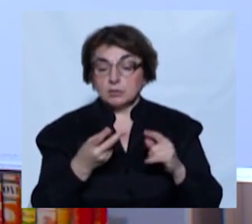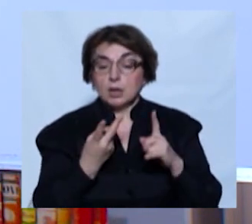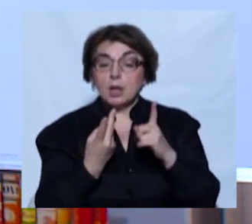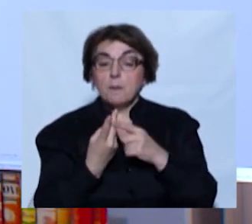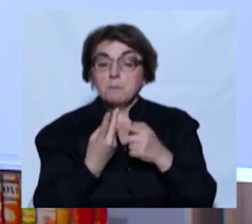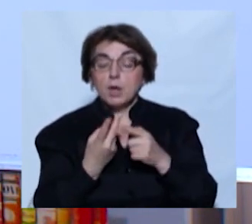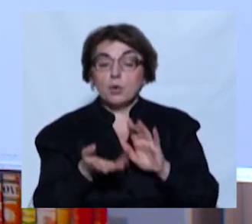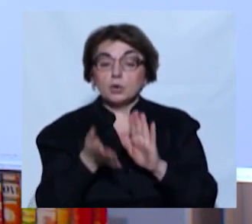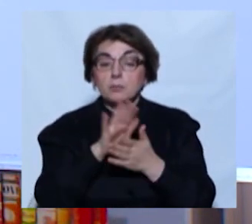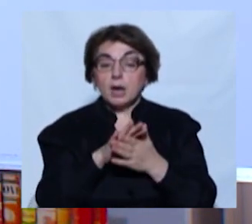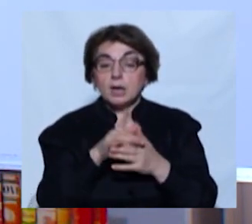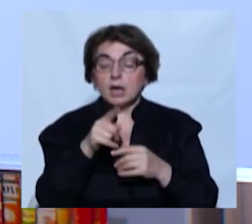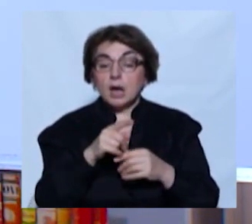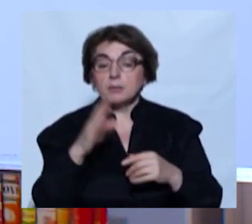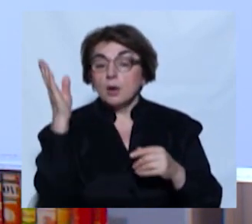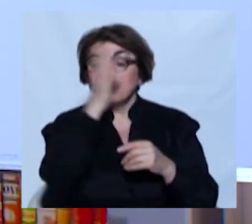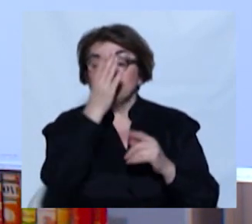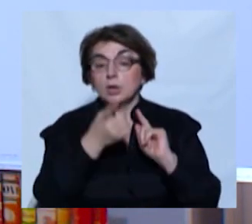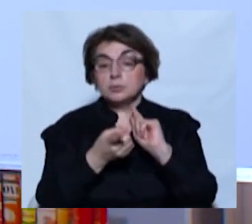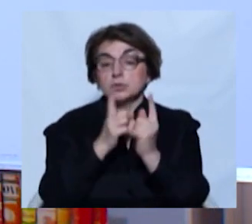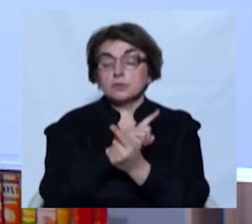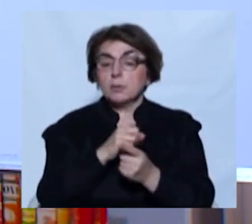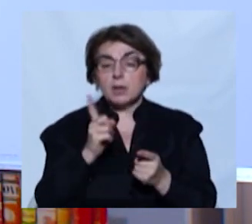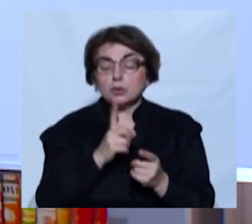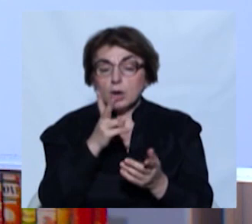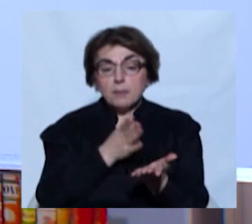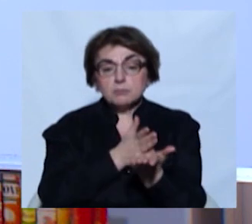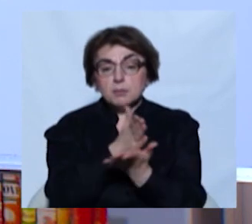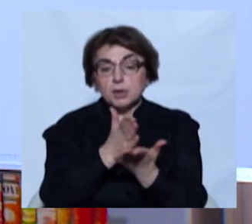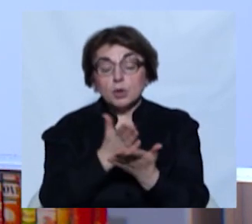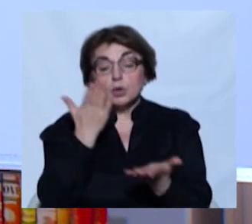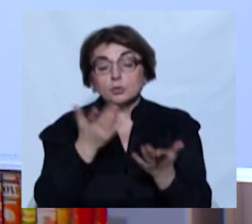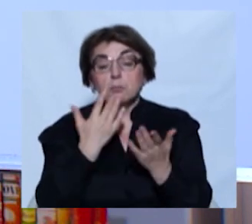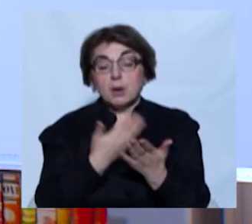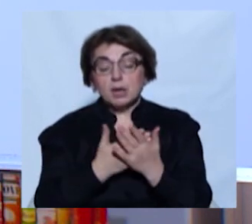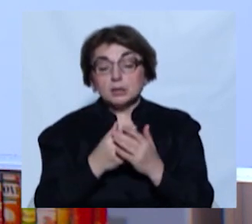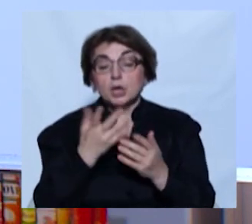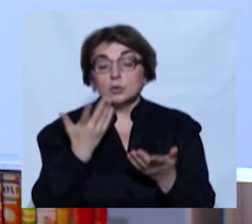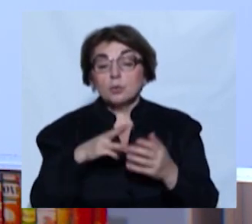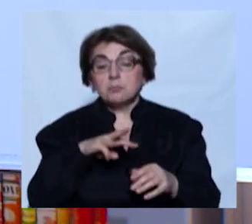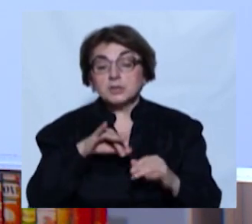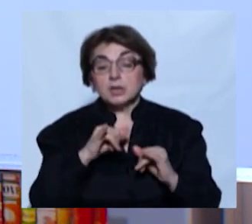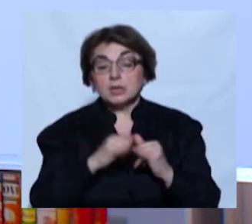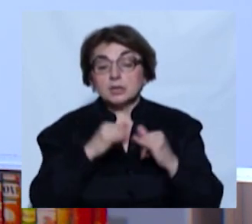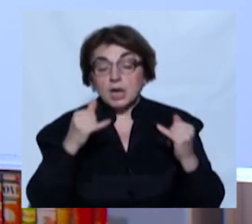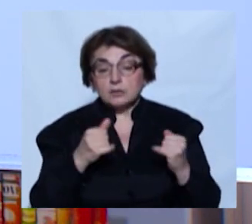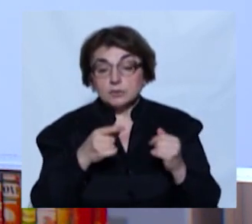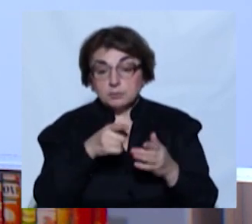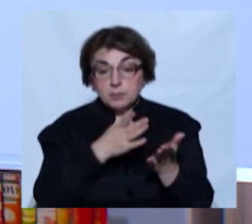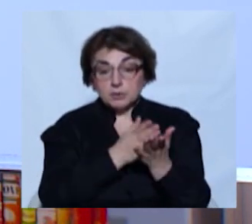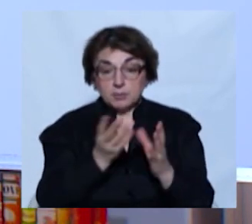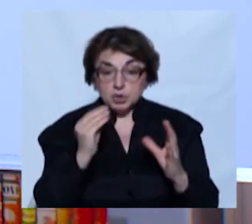კლიმატის ცვლილება. რატომ ამ მიმართულებით? თუ მდგრად განვითარების მიმართულებით ჩაიდება ინვესტიციები, ეს